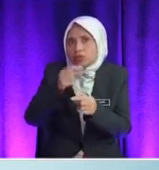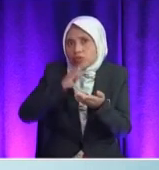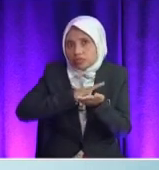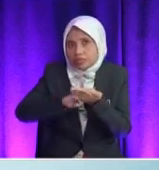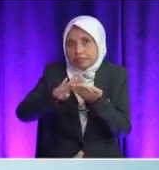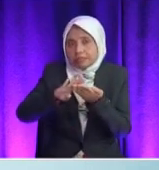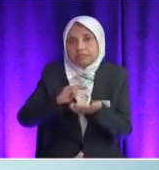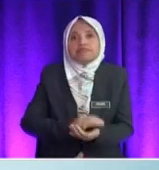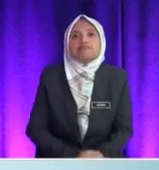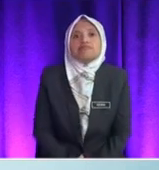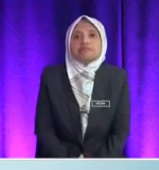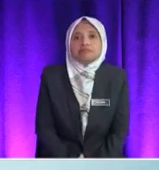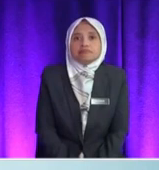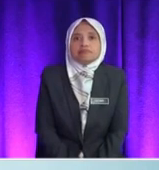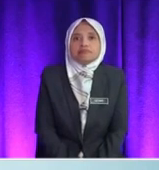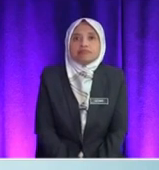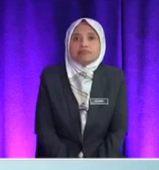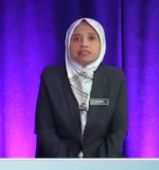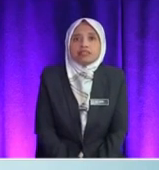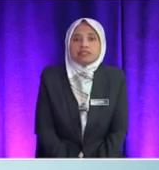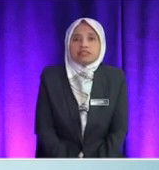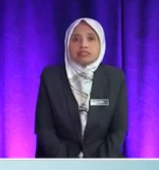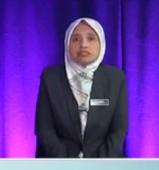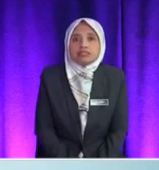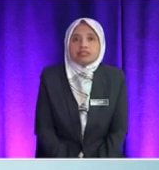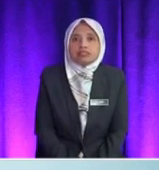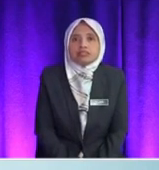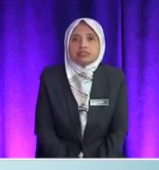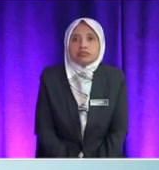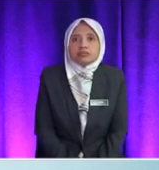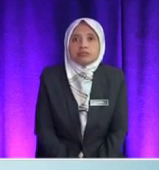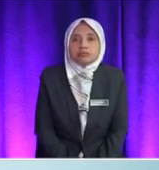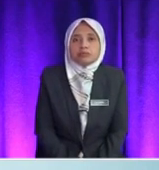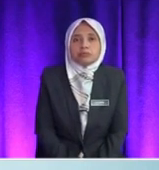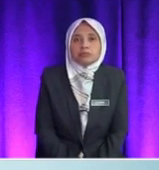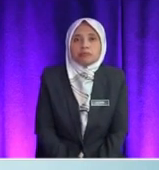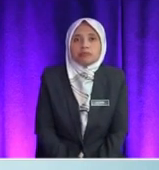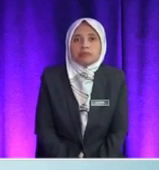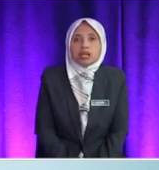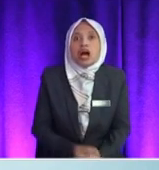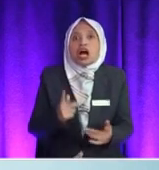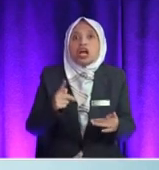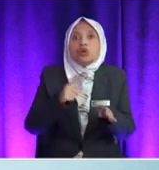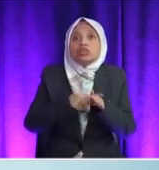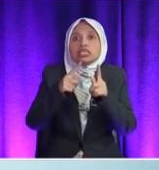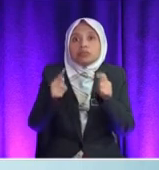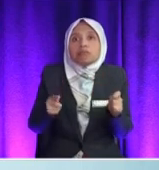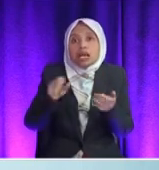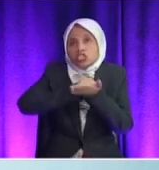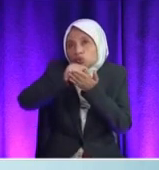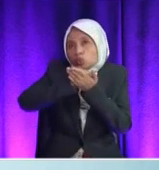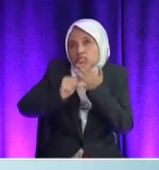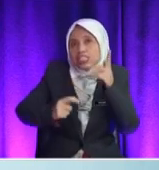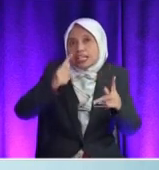sih WC tuh Hai tadi kalau dekat-dekat ah pusat cuci kreto ditabuh dimundurkan